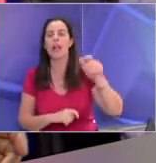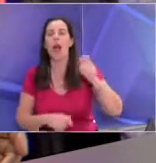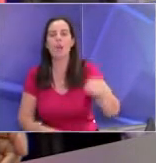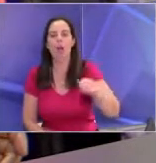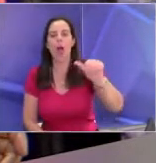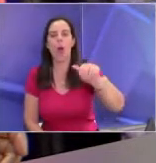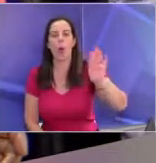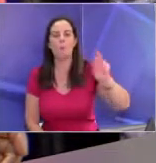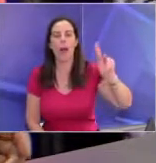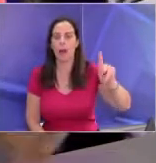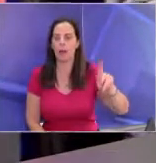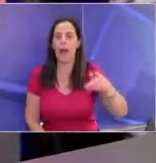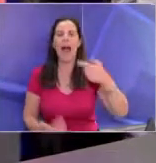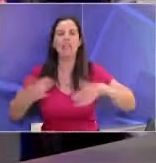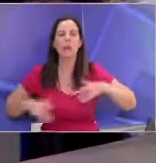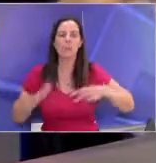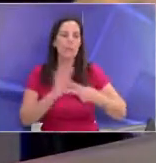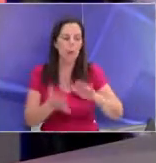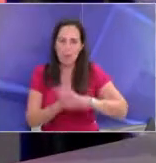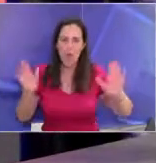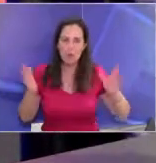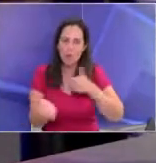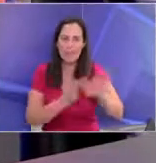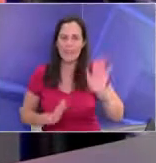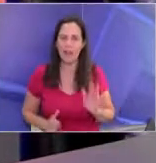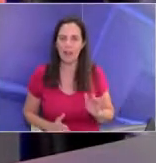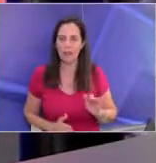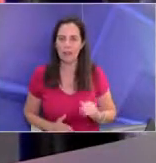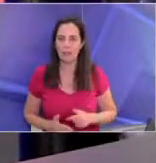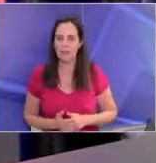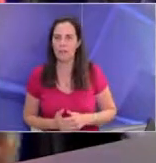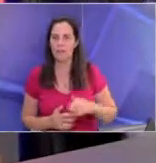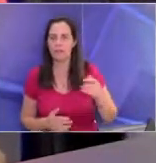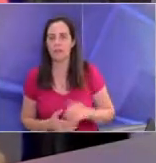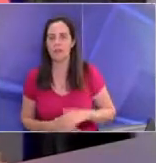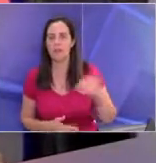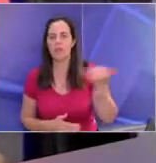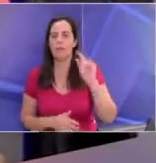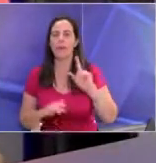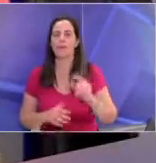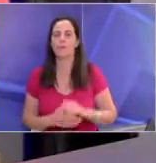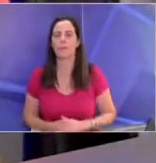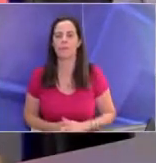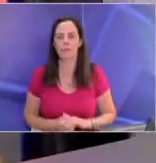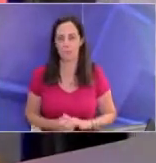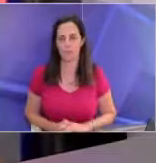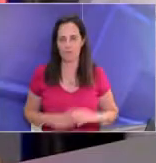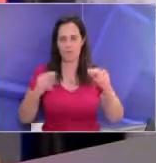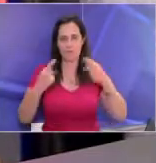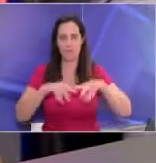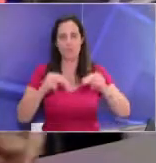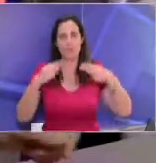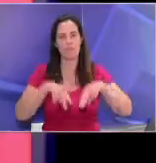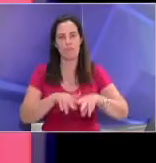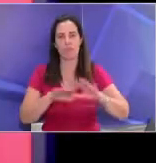נדחה בתירוצים פשוט פוליטיים. כי אולי הוא לא אומנותי. תמיד הוא לא פוליטי. תמיד הוא לא אומנותי. יש גם סרטי שמאל שלא מתקבלו, אני